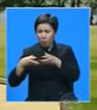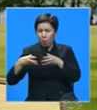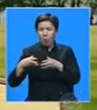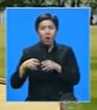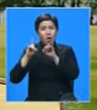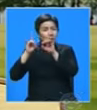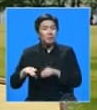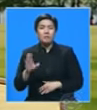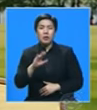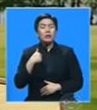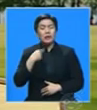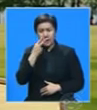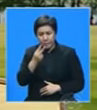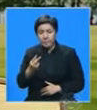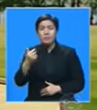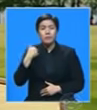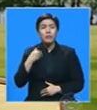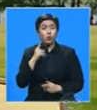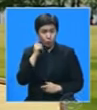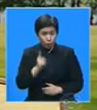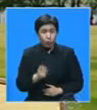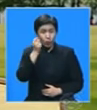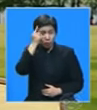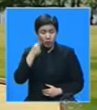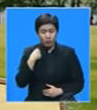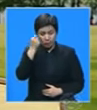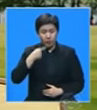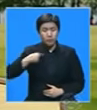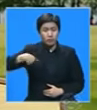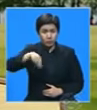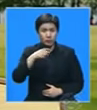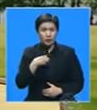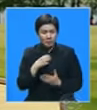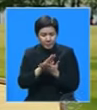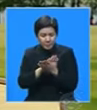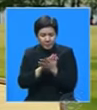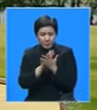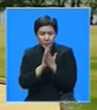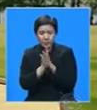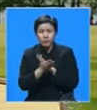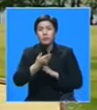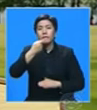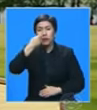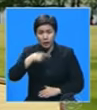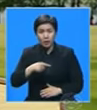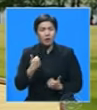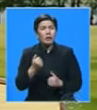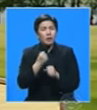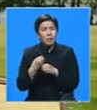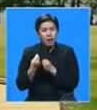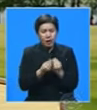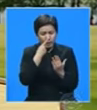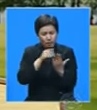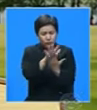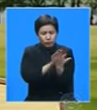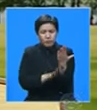ายังมีการเคลื่อนไหวทั้งนี้อยู่นะครับเพราะนั้นท่านต้องเข้าใจเห็นใจพวกเราด้วยในการที่จะปฏิรูปประเทศนะเพราะนั้นอย่าทำอะไรให้ประเทศชาติเสียห